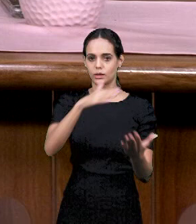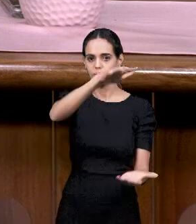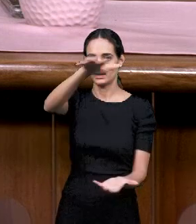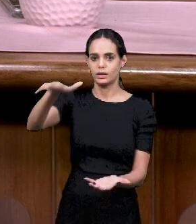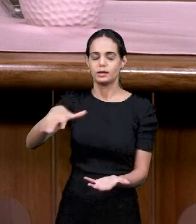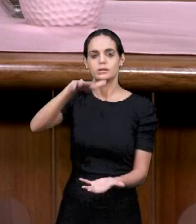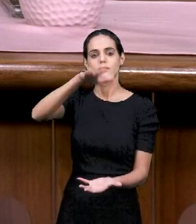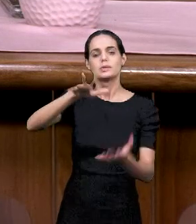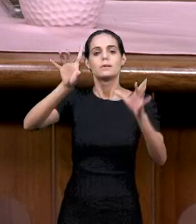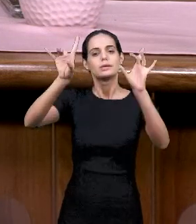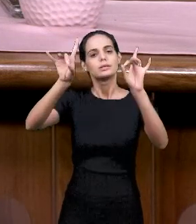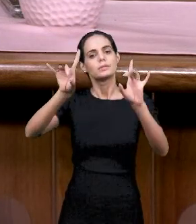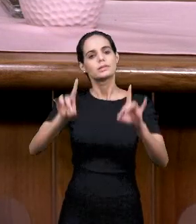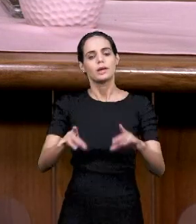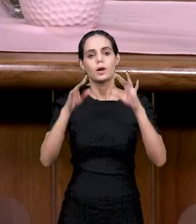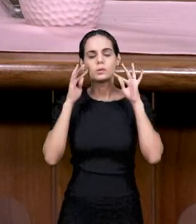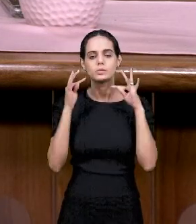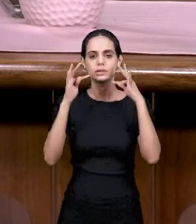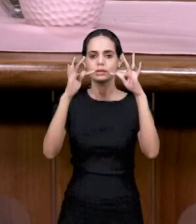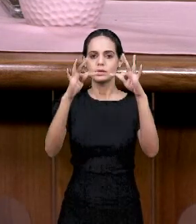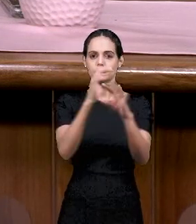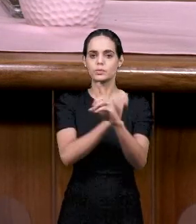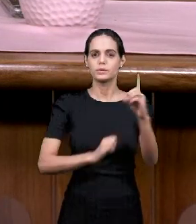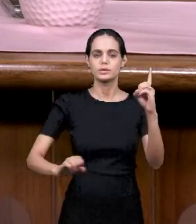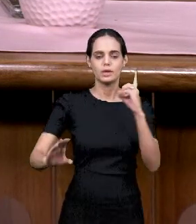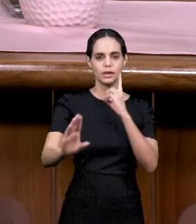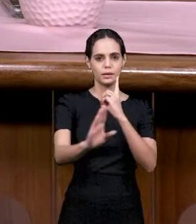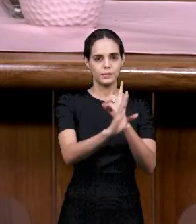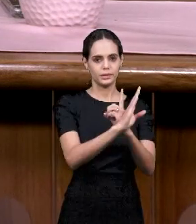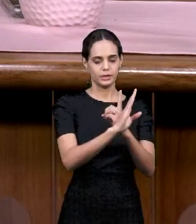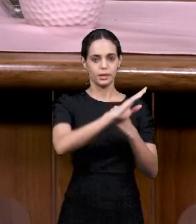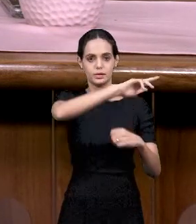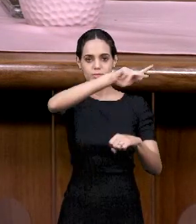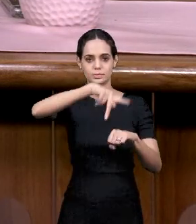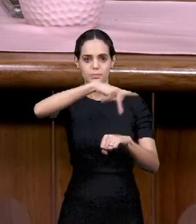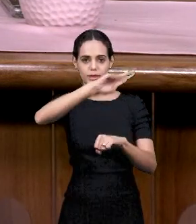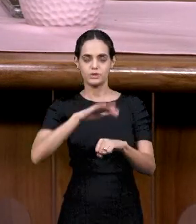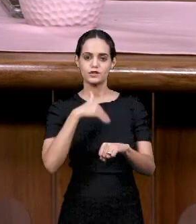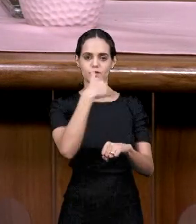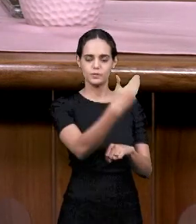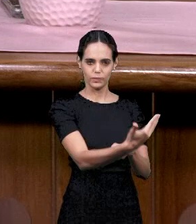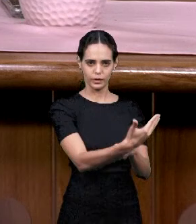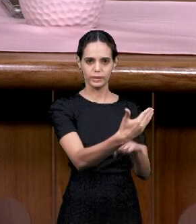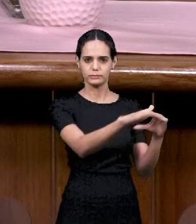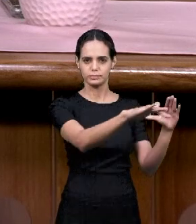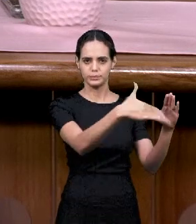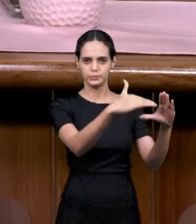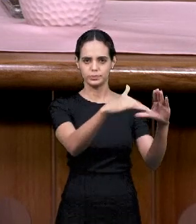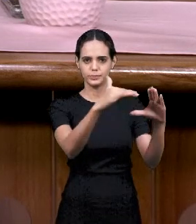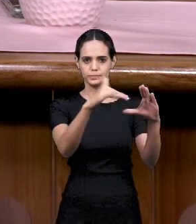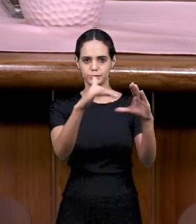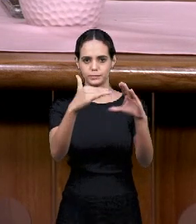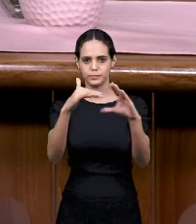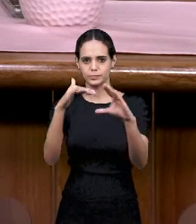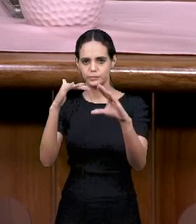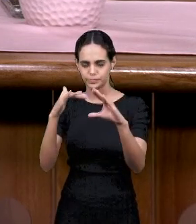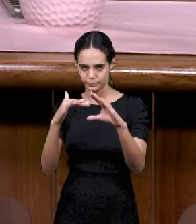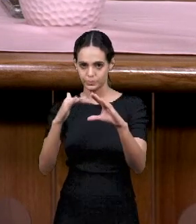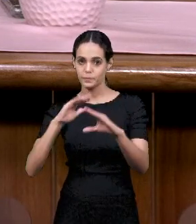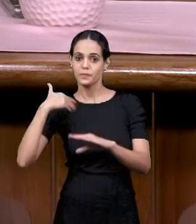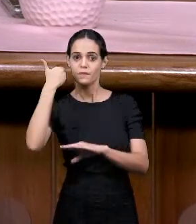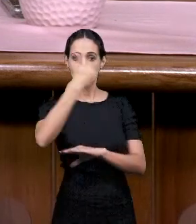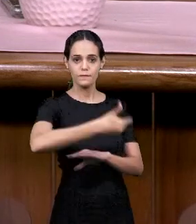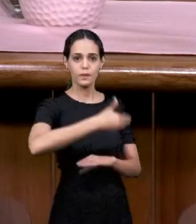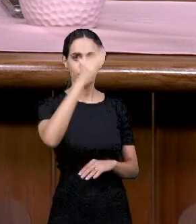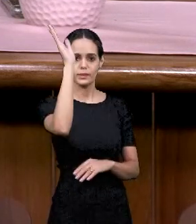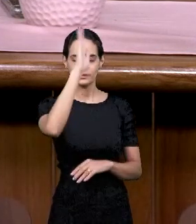présentation especial dos testemunhos das spéciale des nossas escolas témoignages de bíblicas nos écoles bibliques recebidas dominicales pelas reçues nossas igrejas no par nos exterior, églises à fora do l'étranger, Brasil. c'est-à-dire à